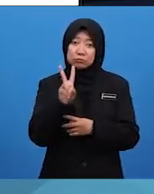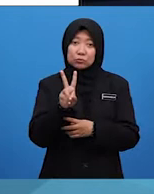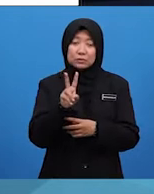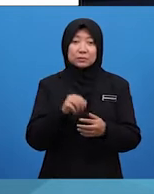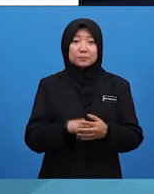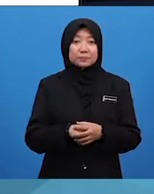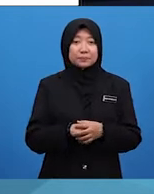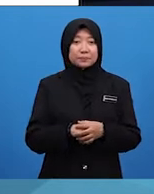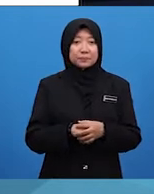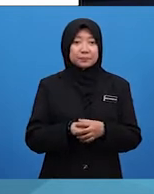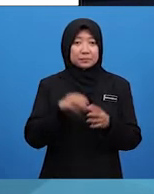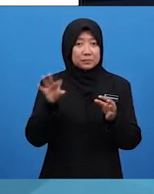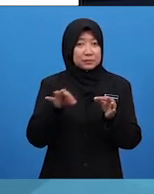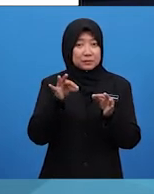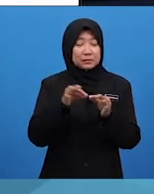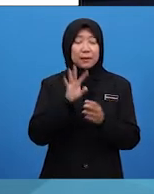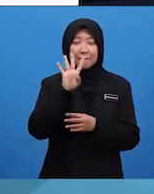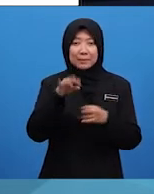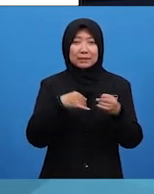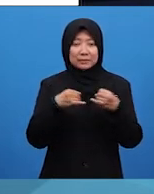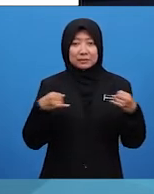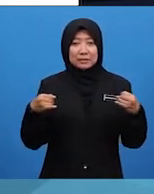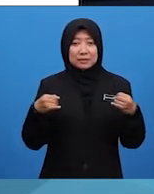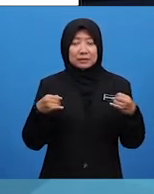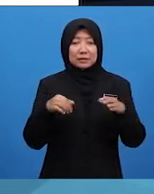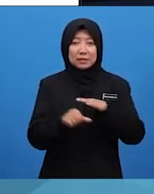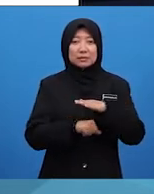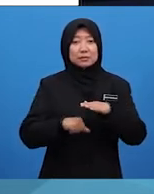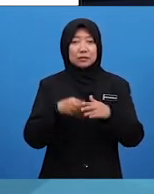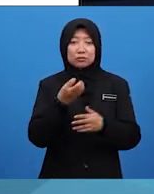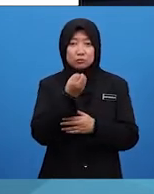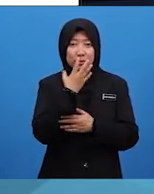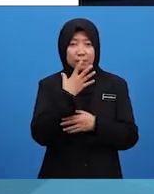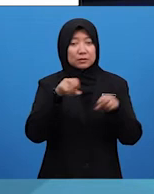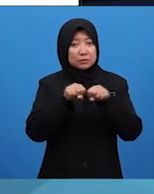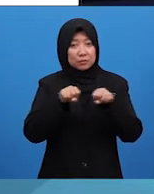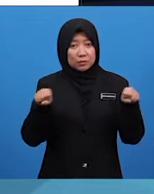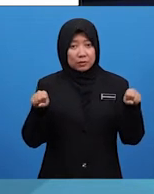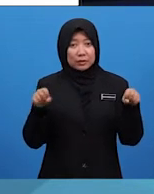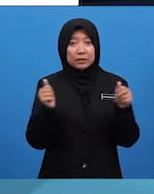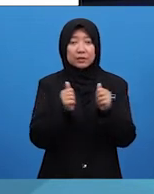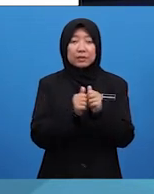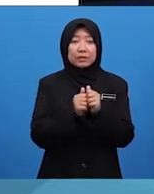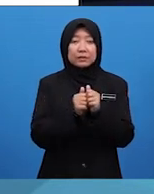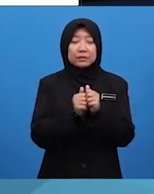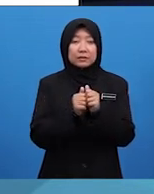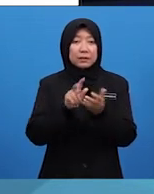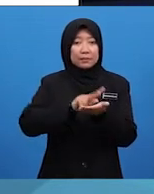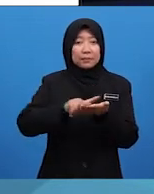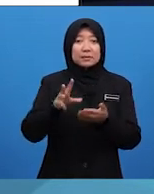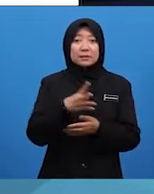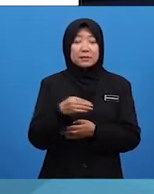ini adalah jahit 4 jenis jahitan asas sulaman smoking dengan kemas